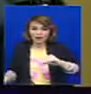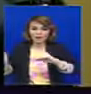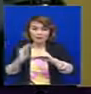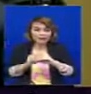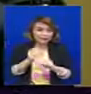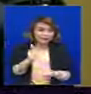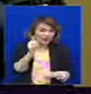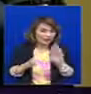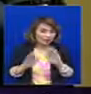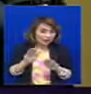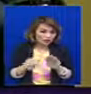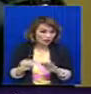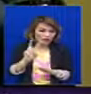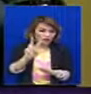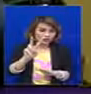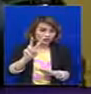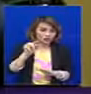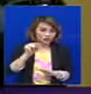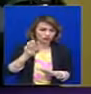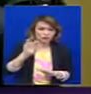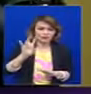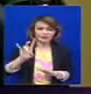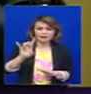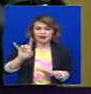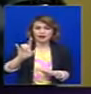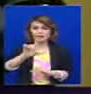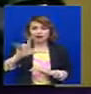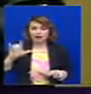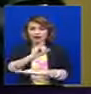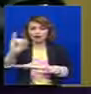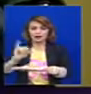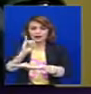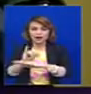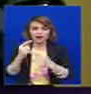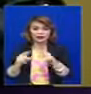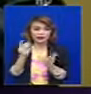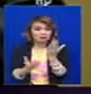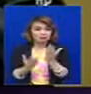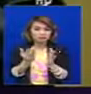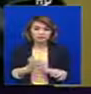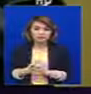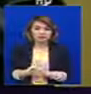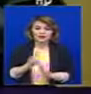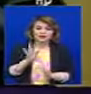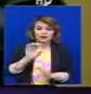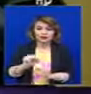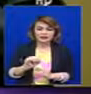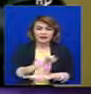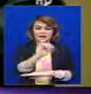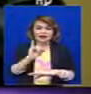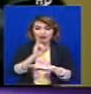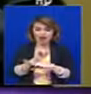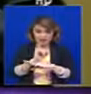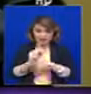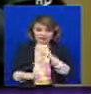ครับ 2.8 ล้านไร่ในระยะเวลา7ปีนะฮะอย่างไรก็ตามในเรื่องการปลูกแทนนั้นจำนวน 400,000 ไร่ต่อปีทาง